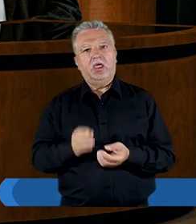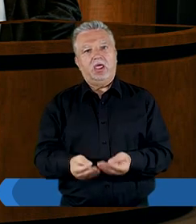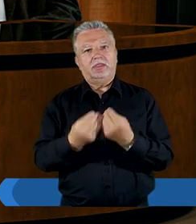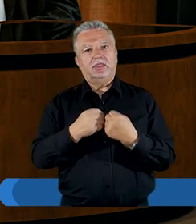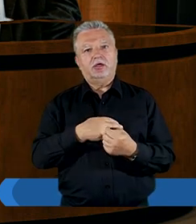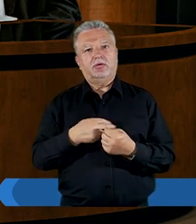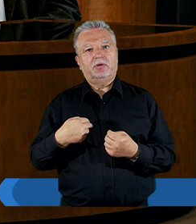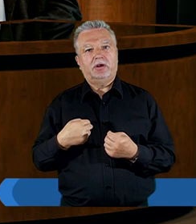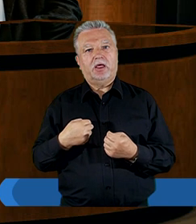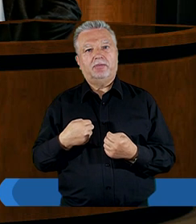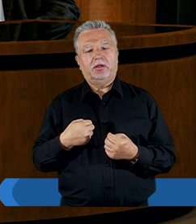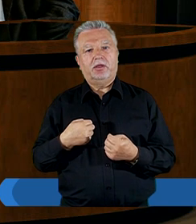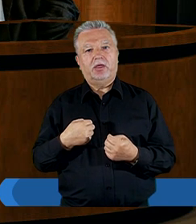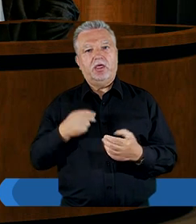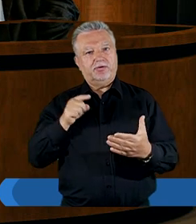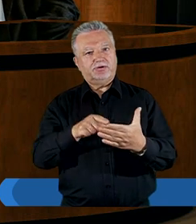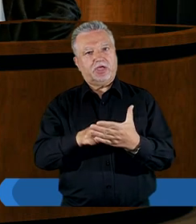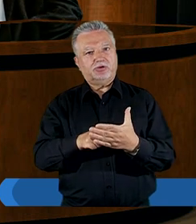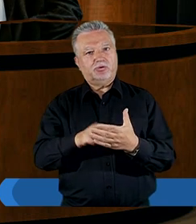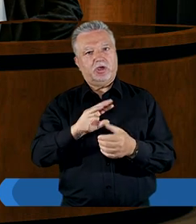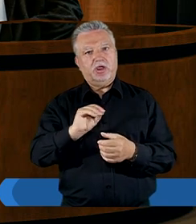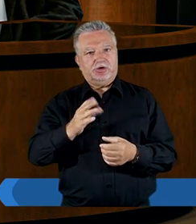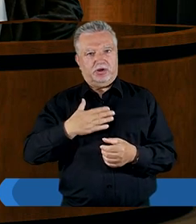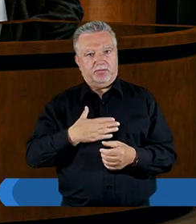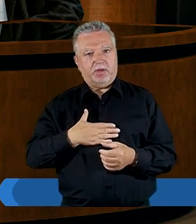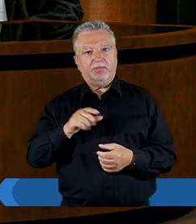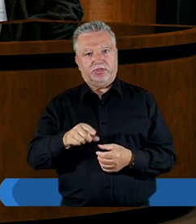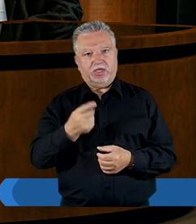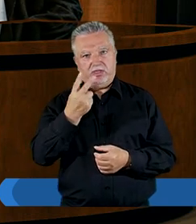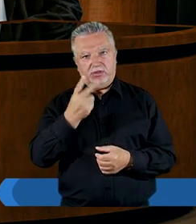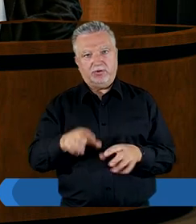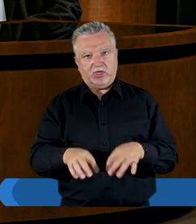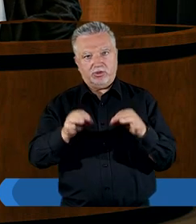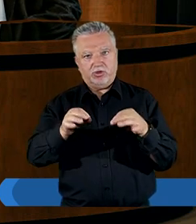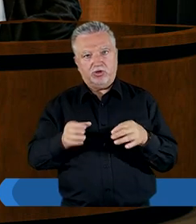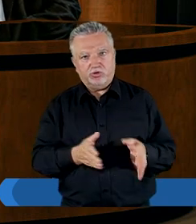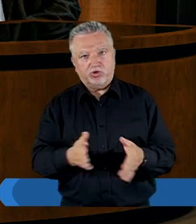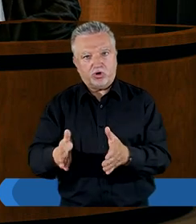dają nam wskazówkę na to, że jednak mamy te dwie drogi?